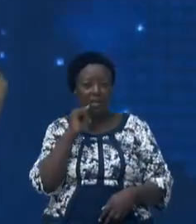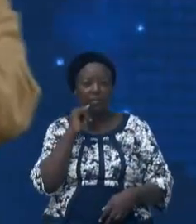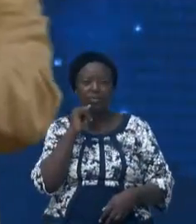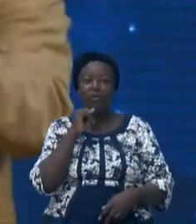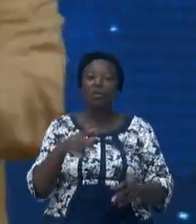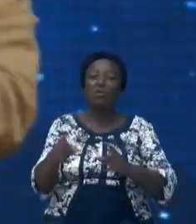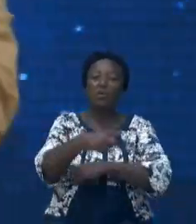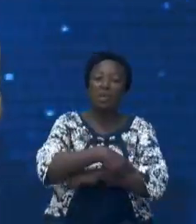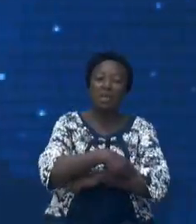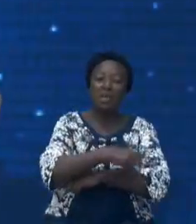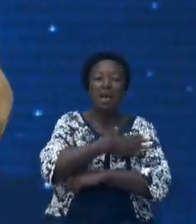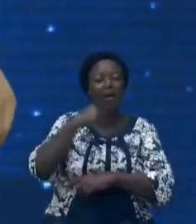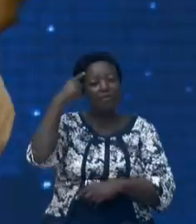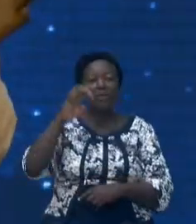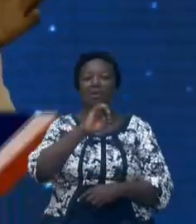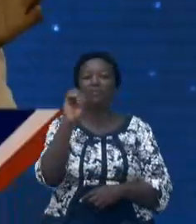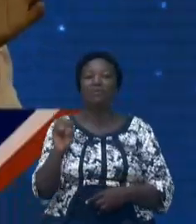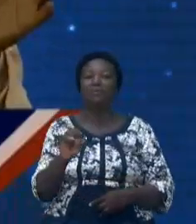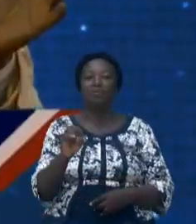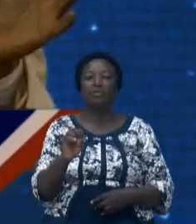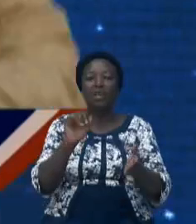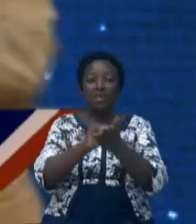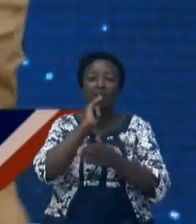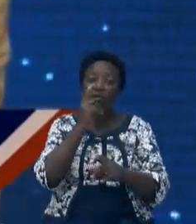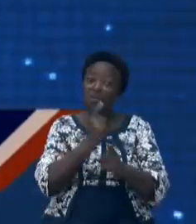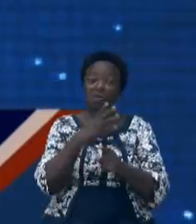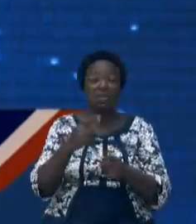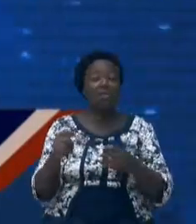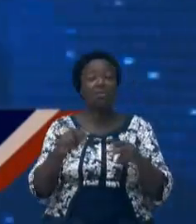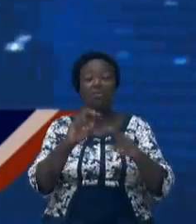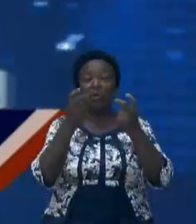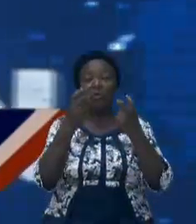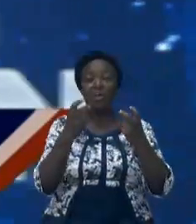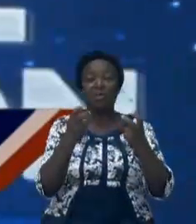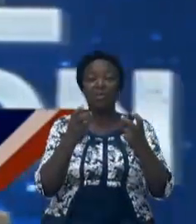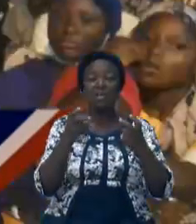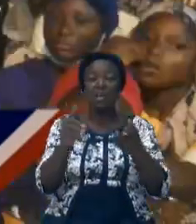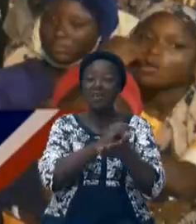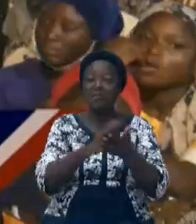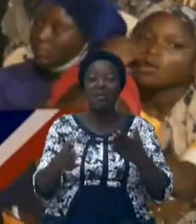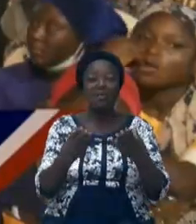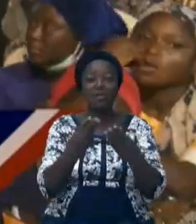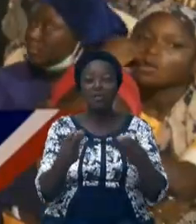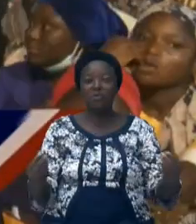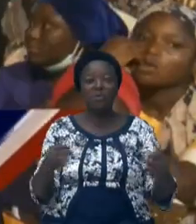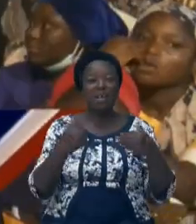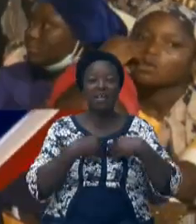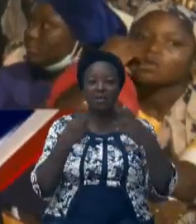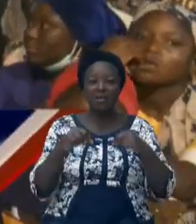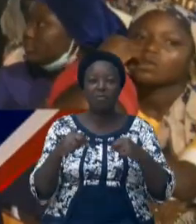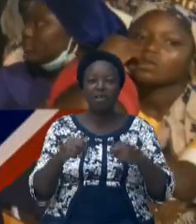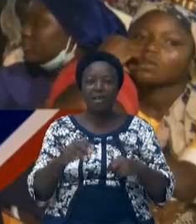de le thème 1 hier aujourd'hui et éternellement ça c'est le thème du